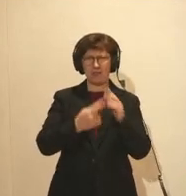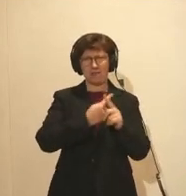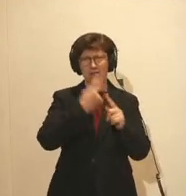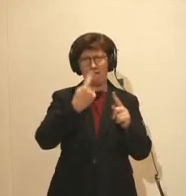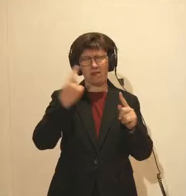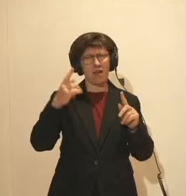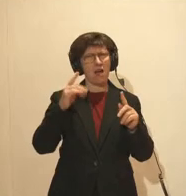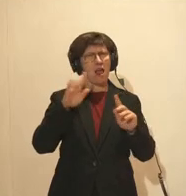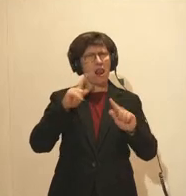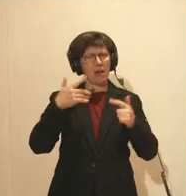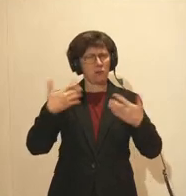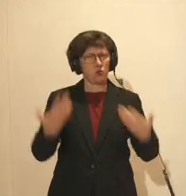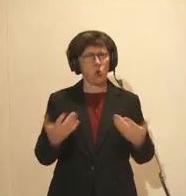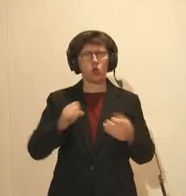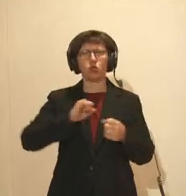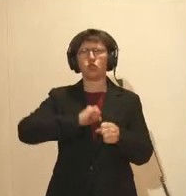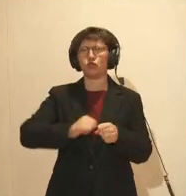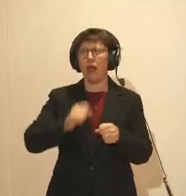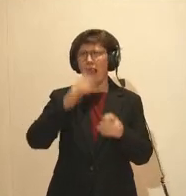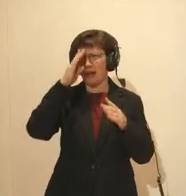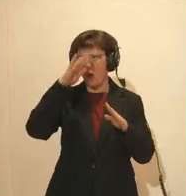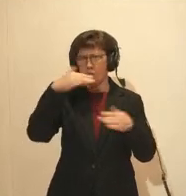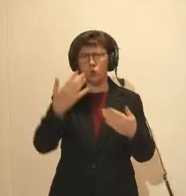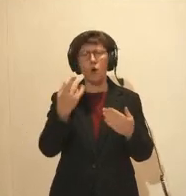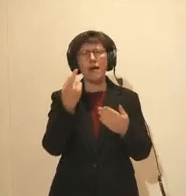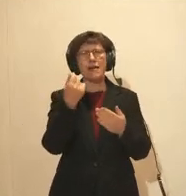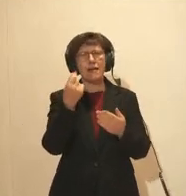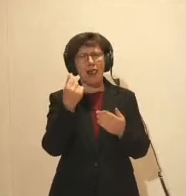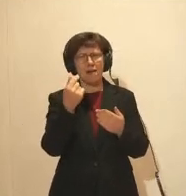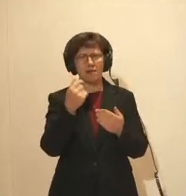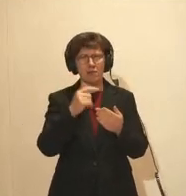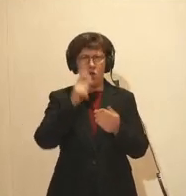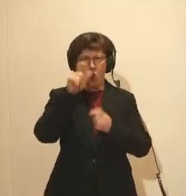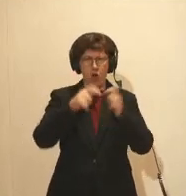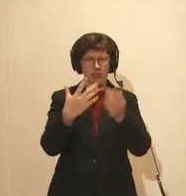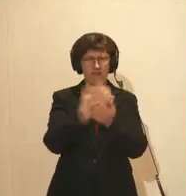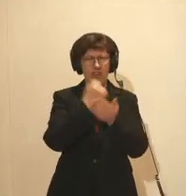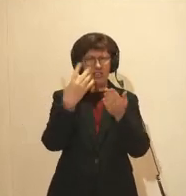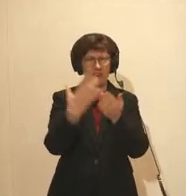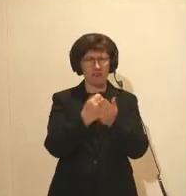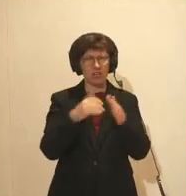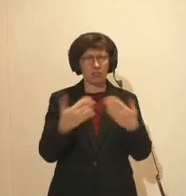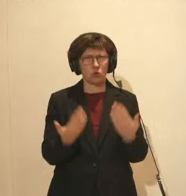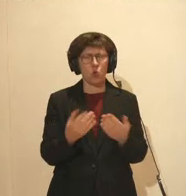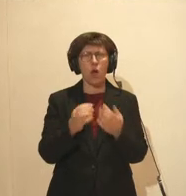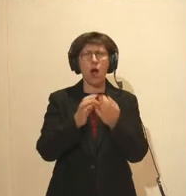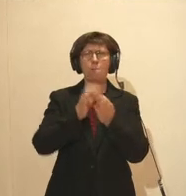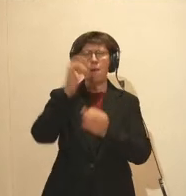ergebnis schnelle fahrer aus dass das bild das die leute bieten beitrags zum gewinn